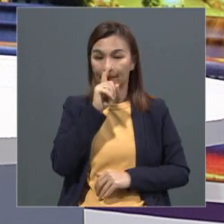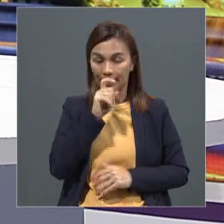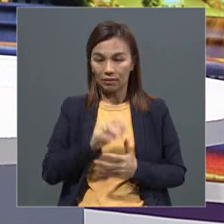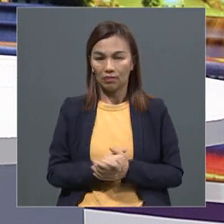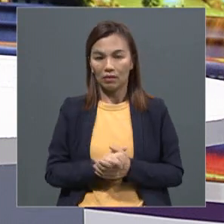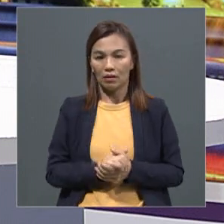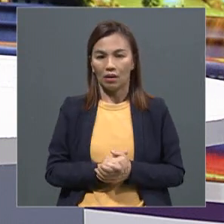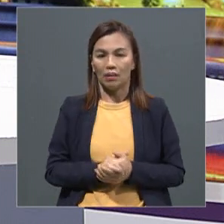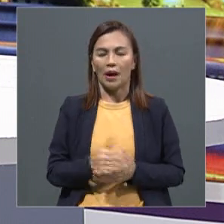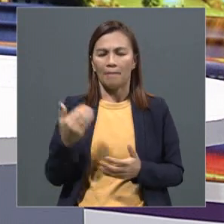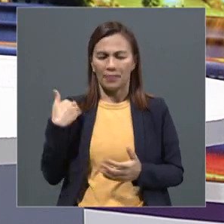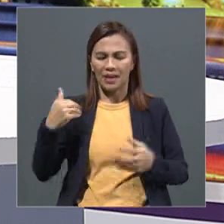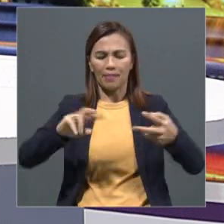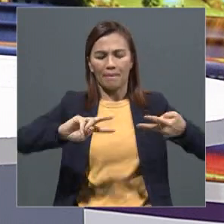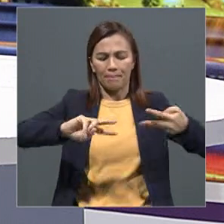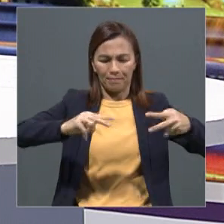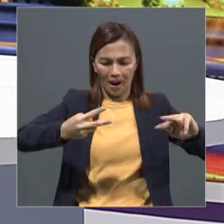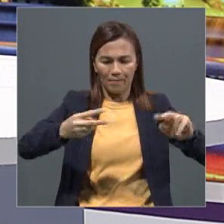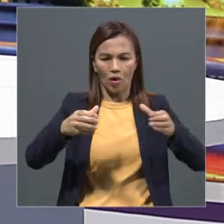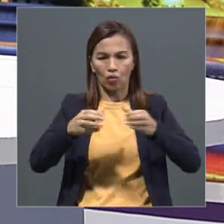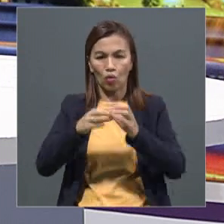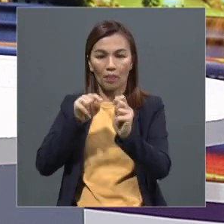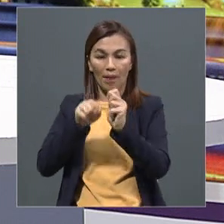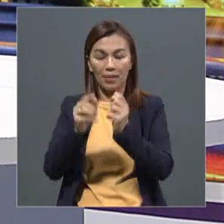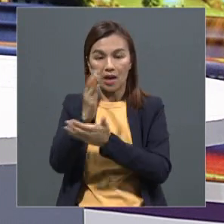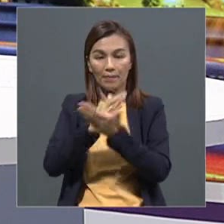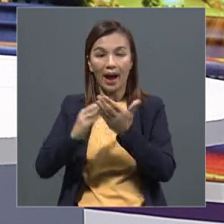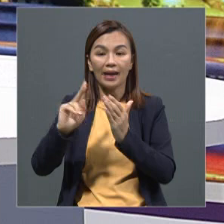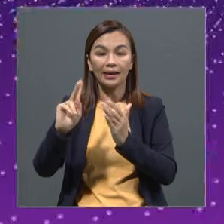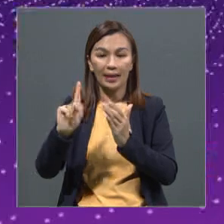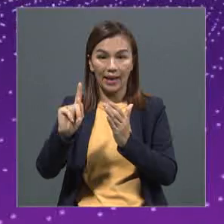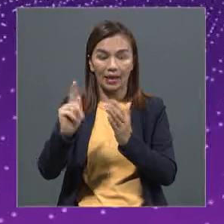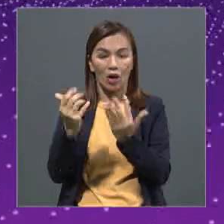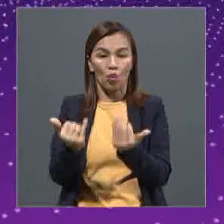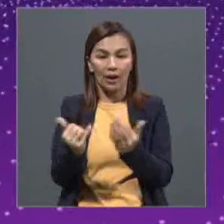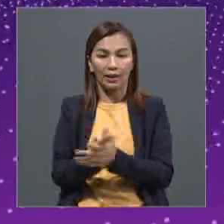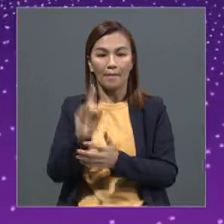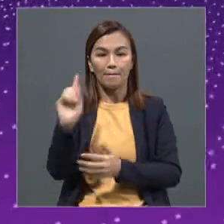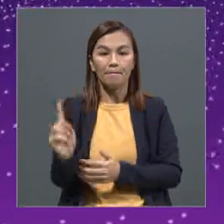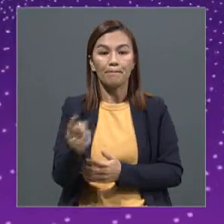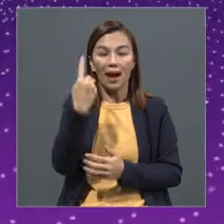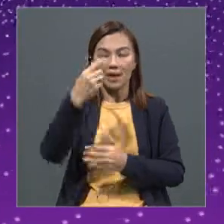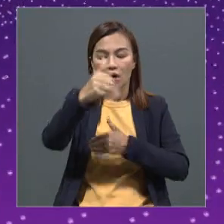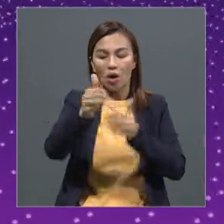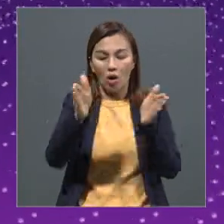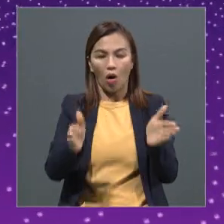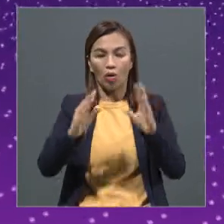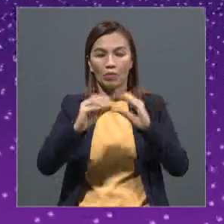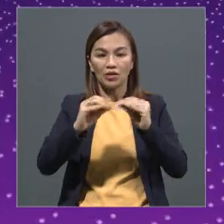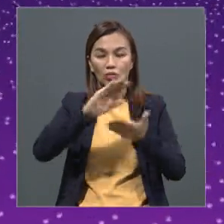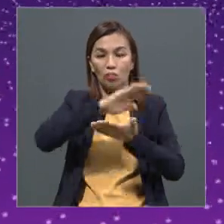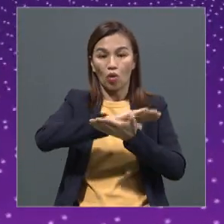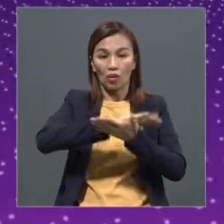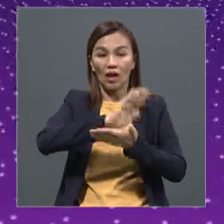เฉพาะรอบไขว้ใหม่ในเขตบางเขนของกรุงเทพมหานครนี่แหละวันนี้ก็เลยต้องจัดกันที่ห้องประชุมโรงเรียนประชาภิบาล